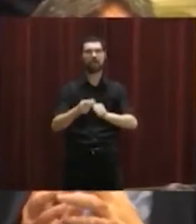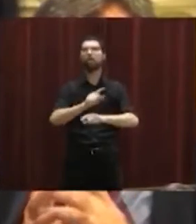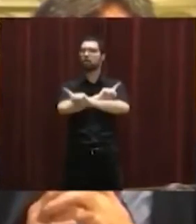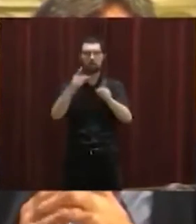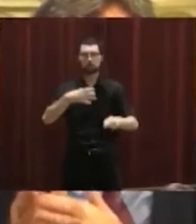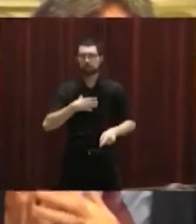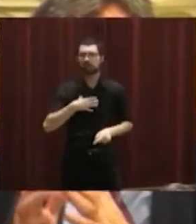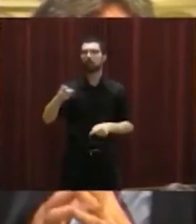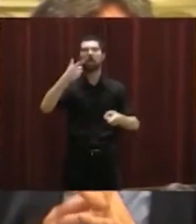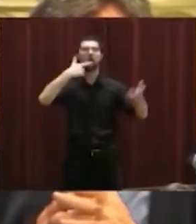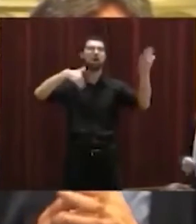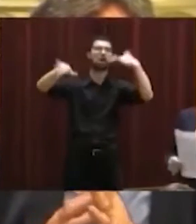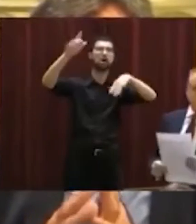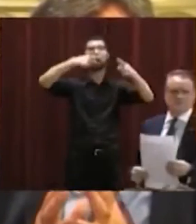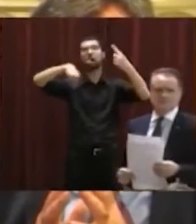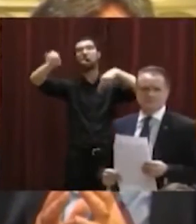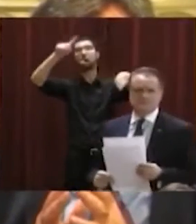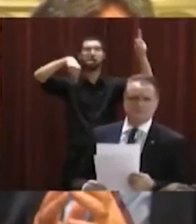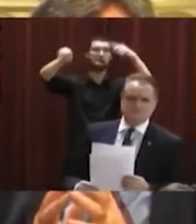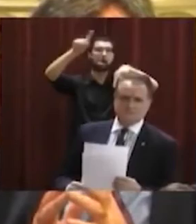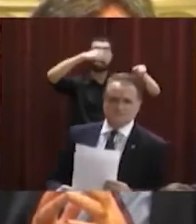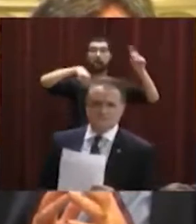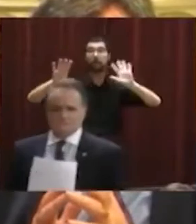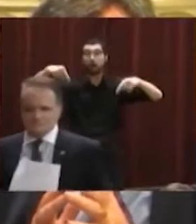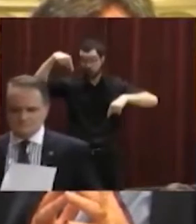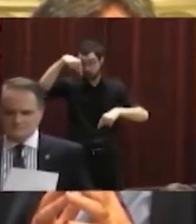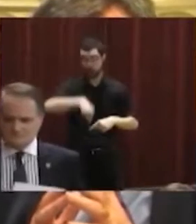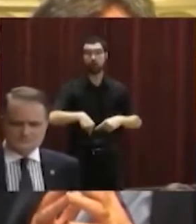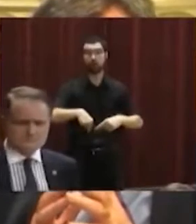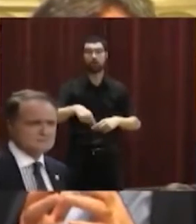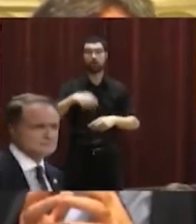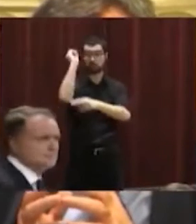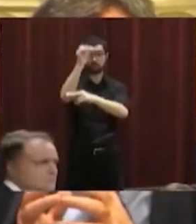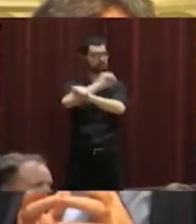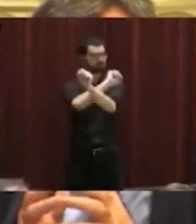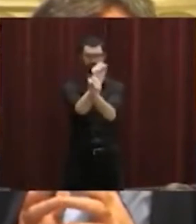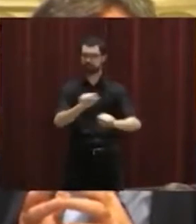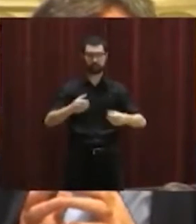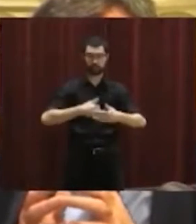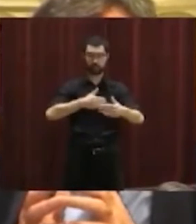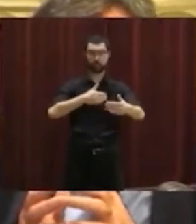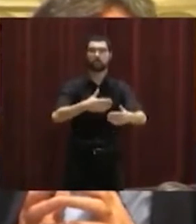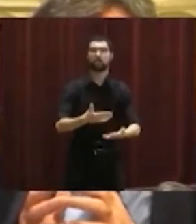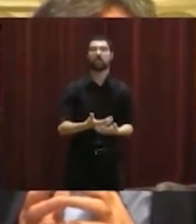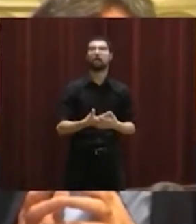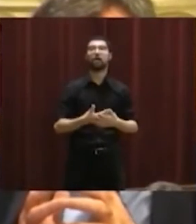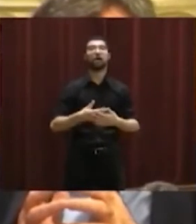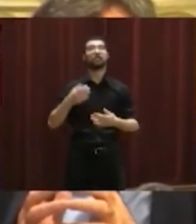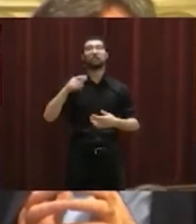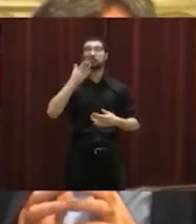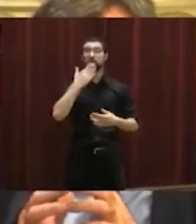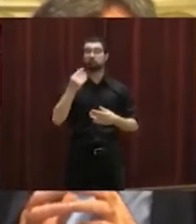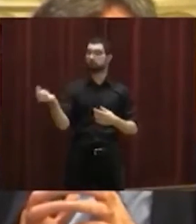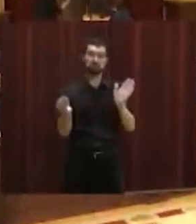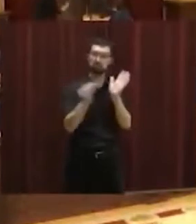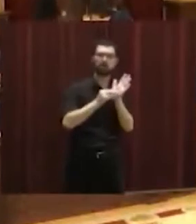i voltava. Avui, el que era impossible, i la compareixença era impossible, no se podia fer de cap de les maneres, en 15 dies